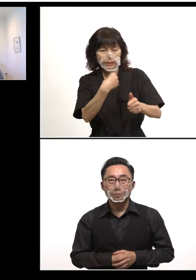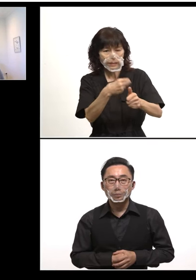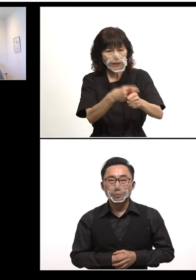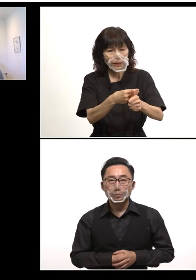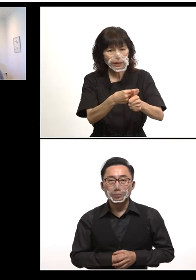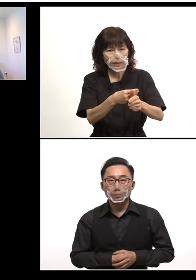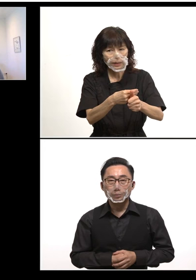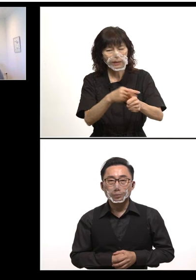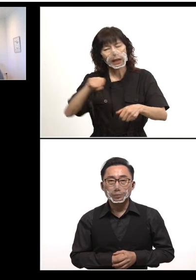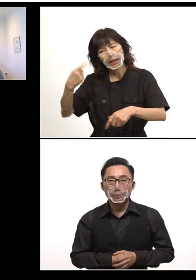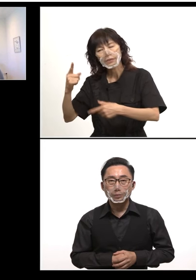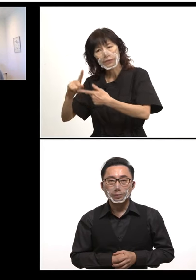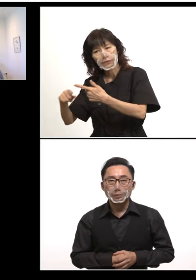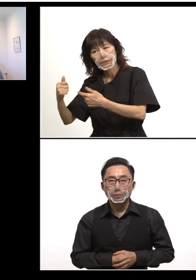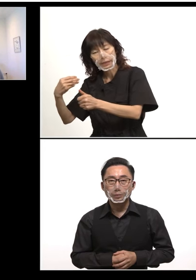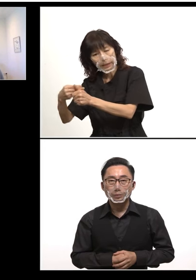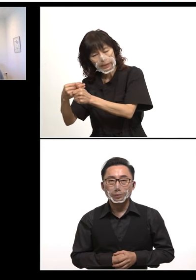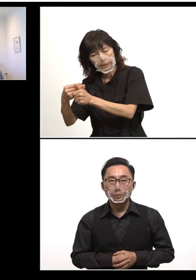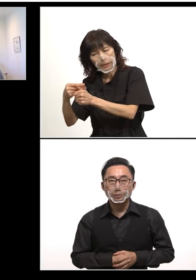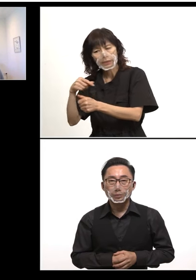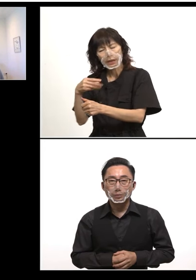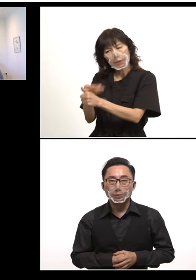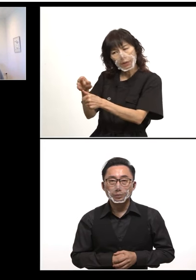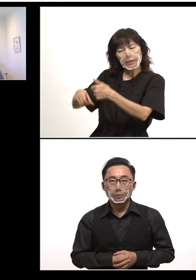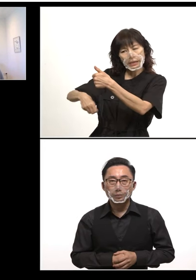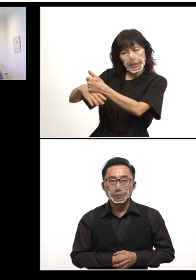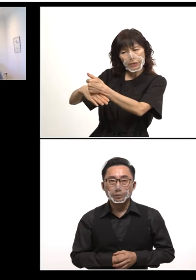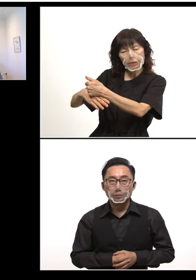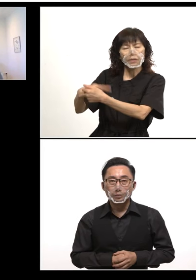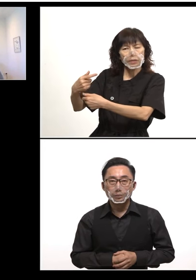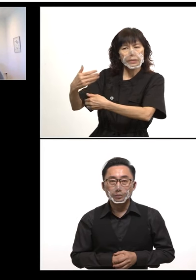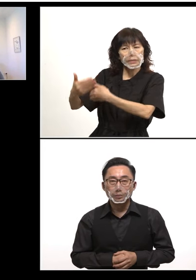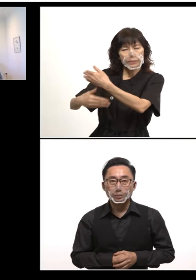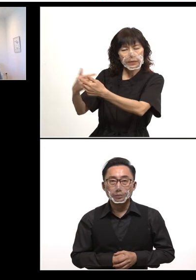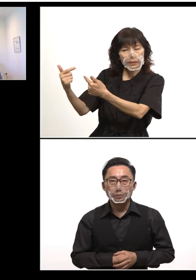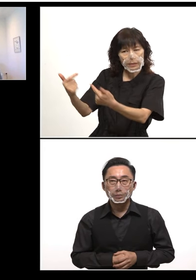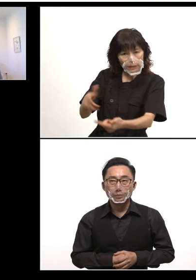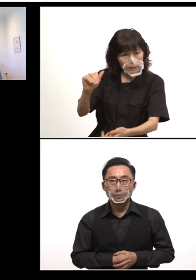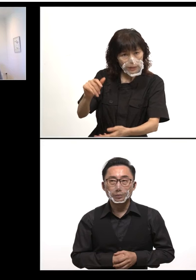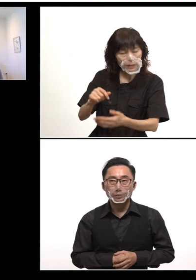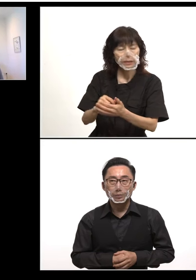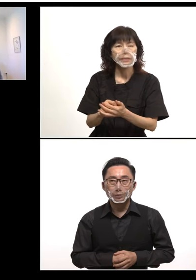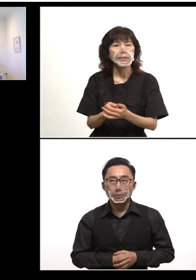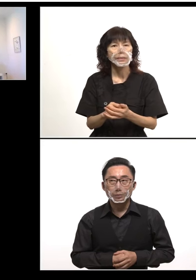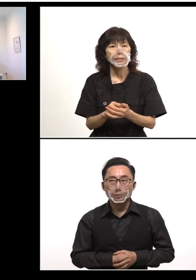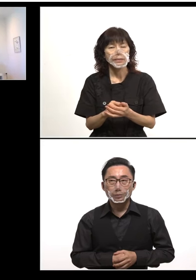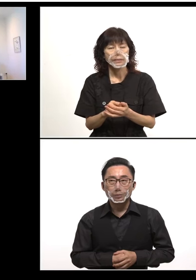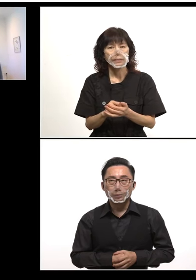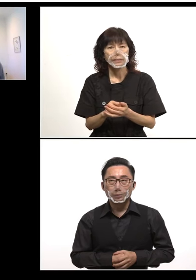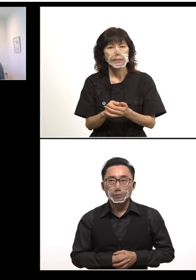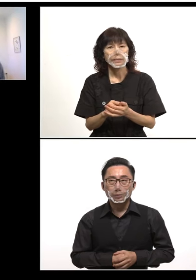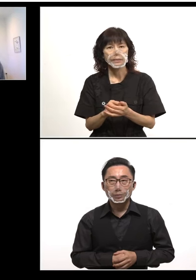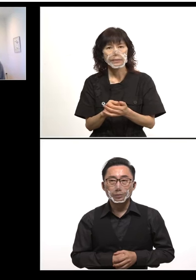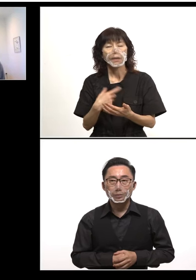以帶多啲助教，等佢哋喺有一個基礎，然後可以再延續咧？咁但我始終覺得對於本